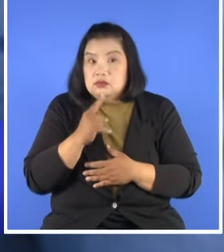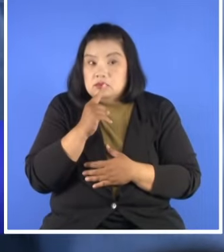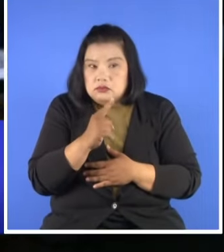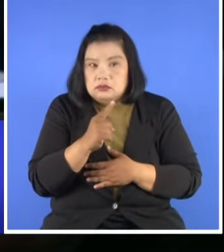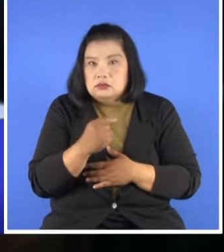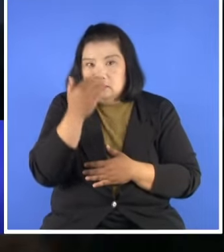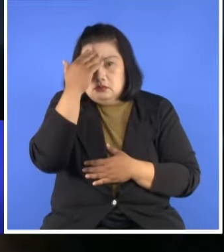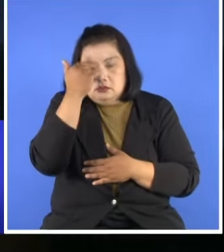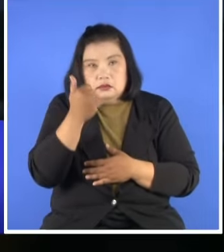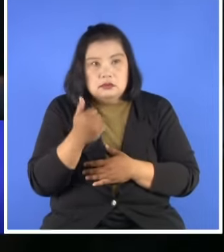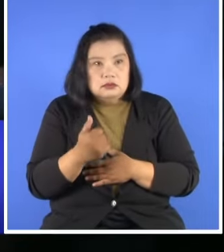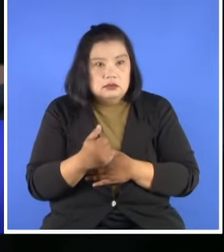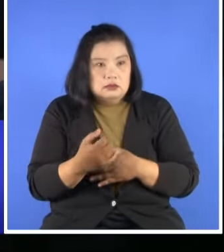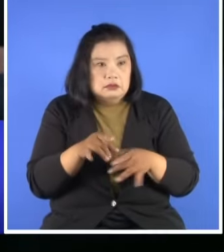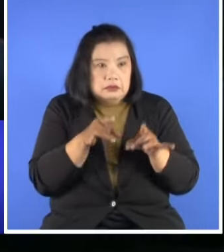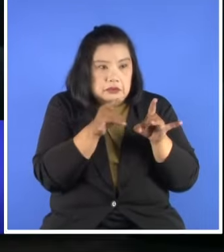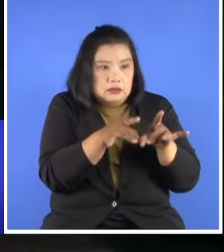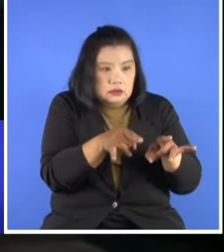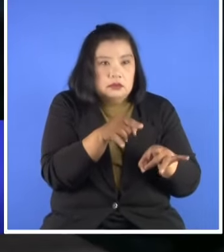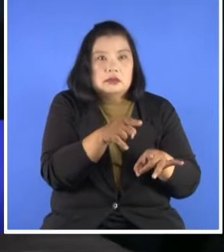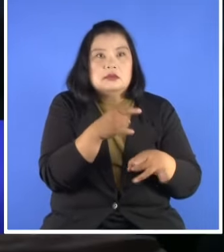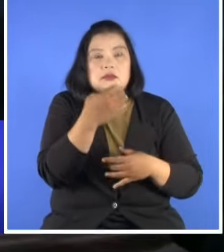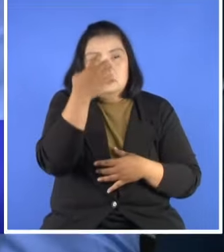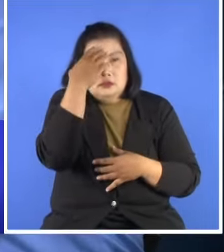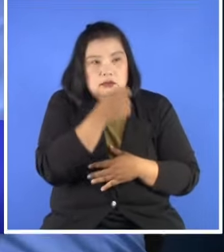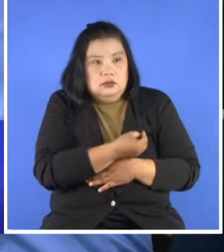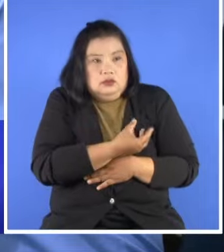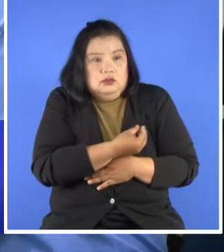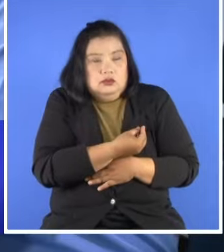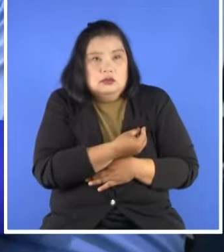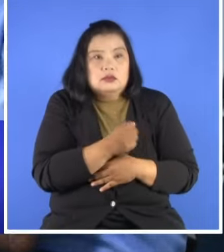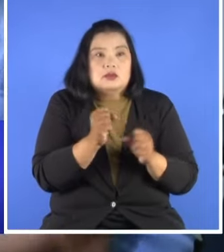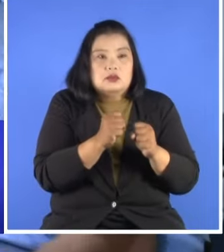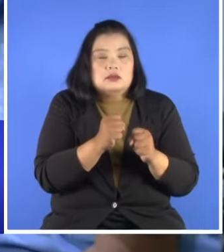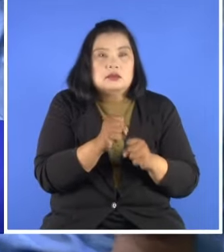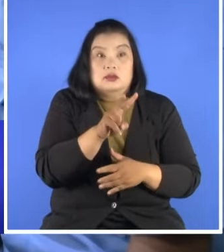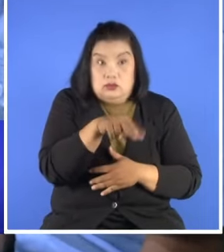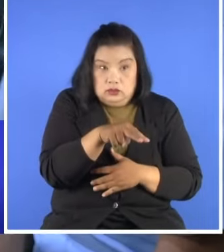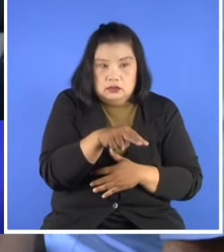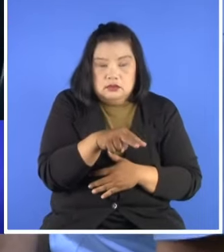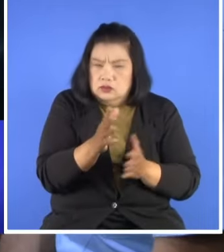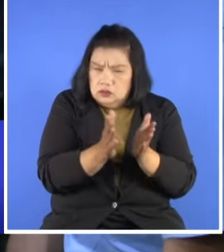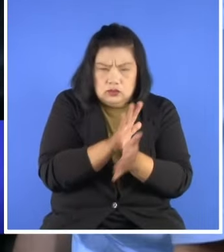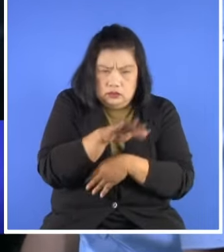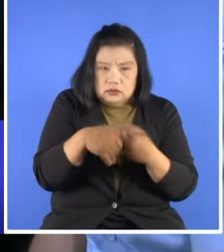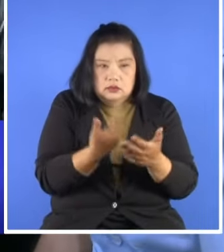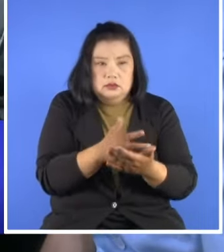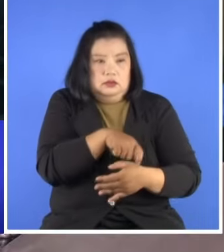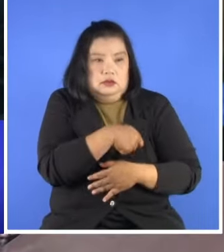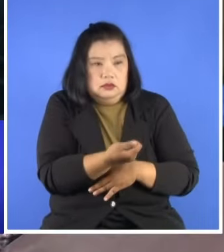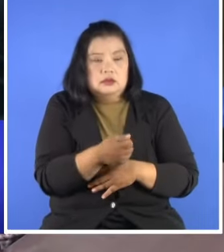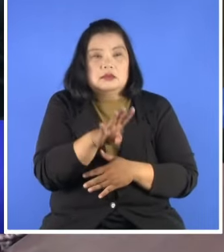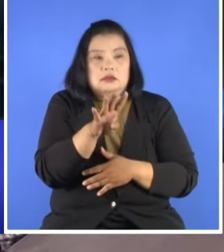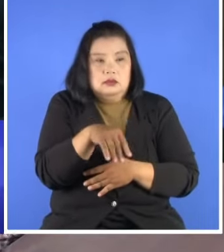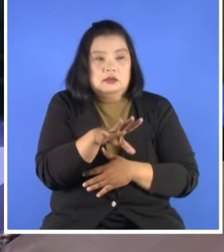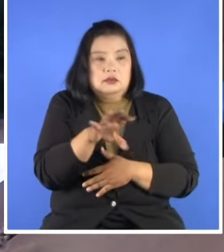คู่ทำให้คนอื่นตกใจนะครับถูกปรับเนี่ยเป็นเงินเนี่ย 2,000รวมแล้วเมื่อวานนี้บังเนี่ยควักกระเป๋าไป4,500